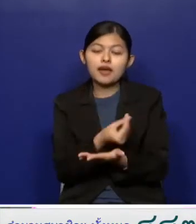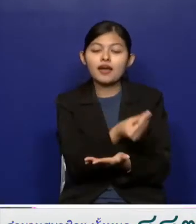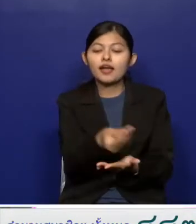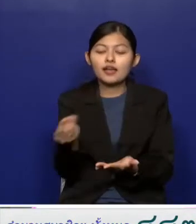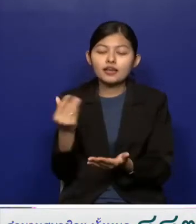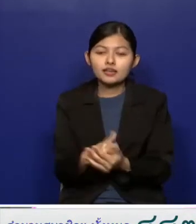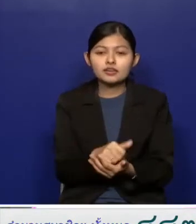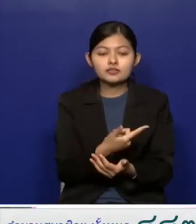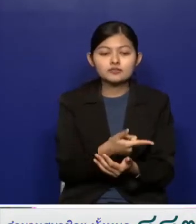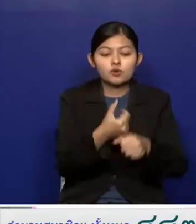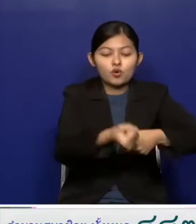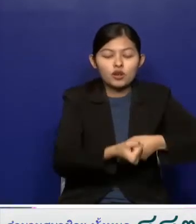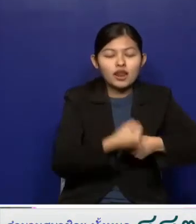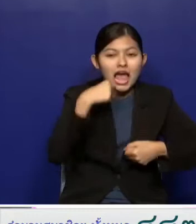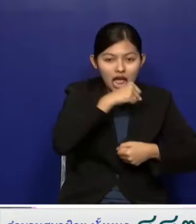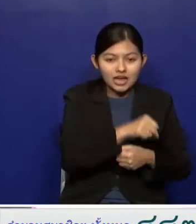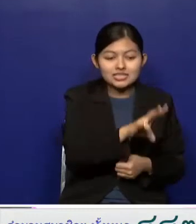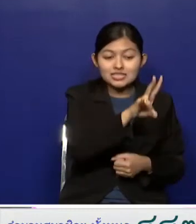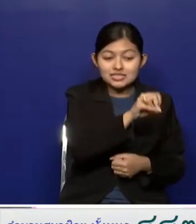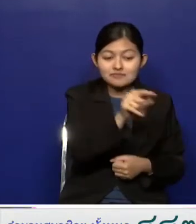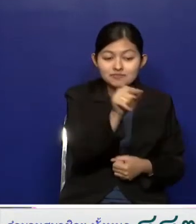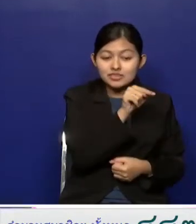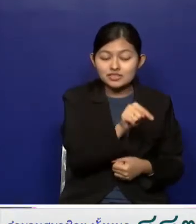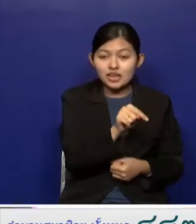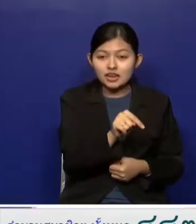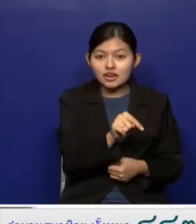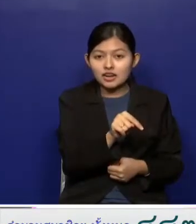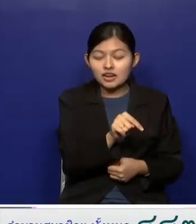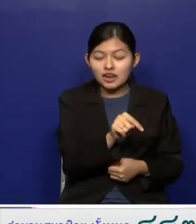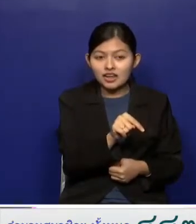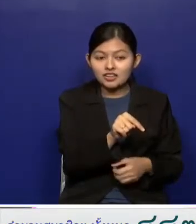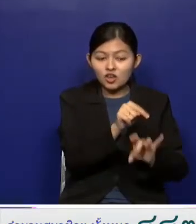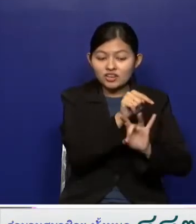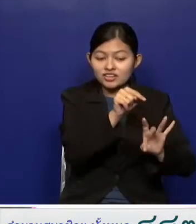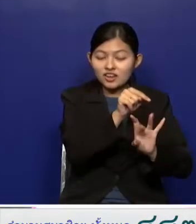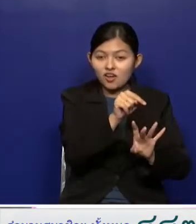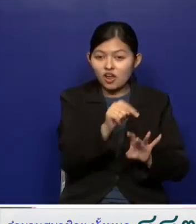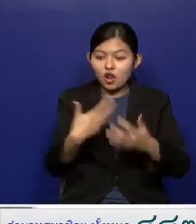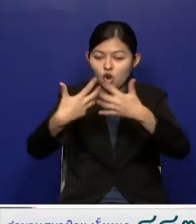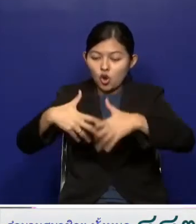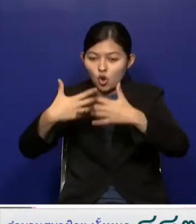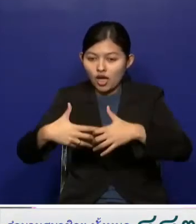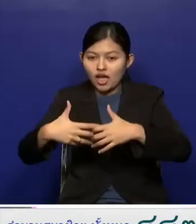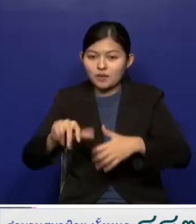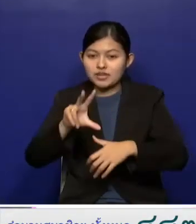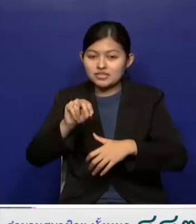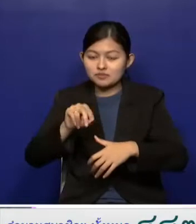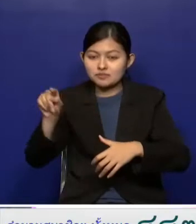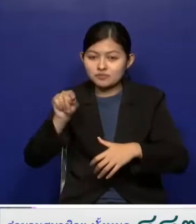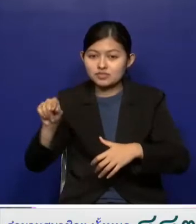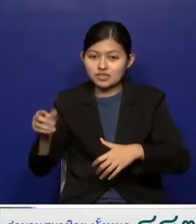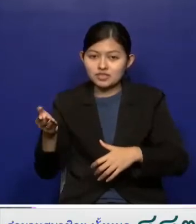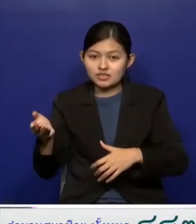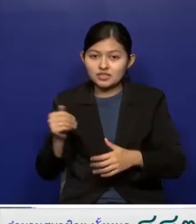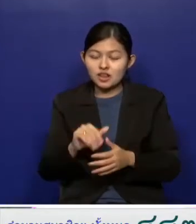ไป 70% รับไป70ส่วน100โรงงานรับไป30ส่วนและ